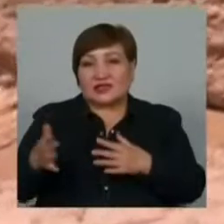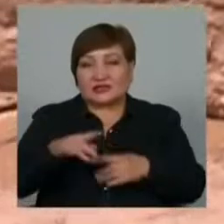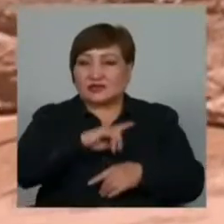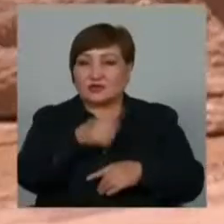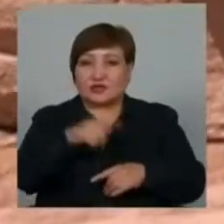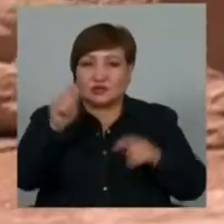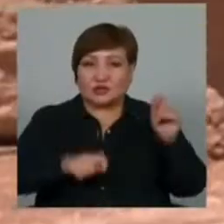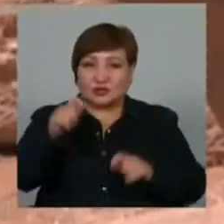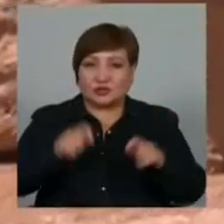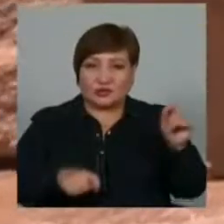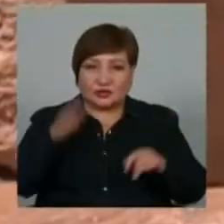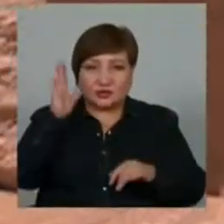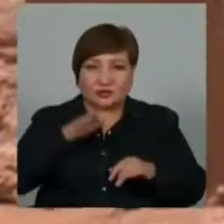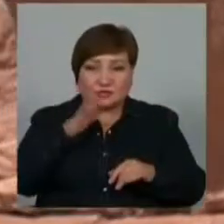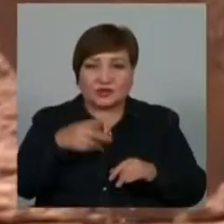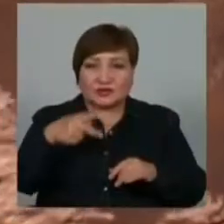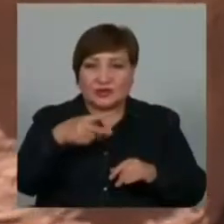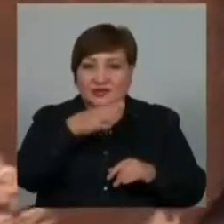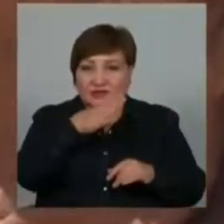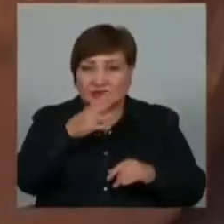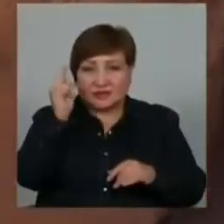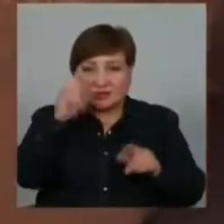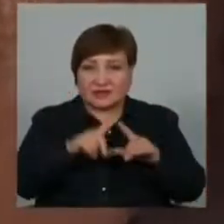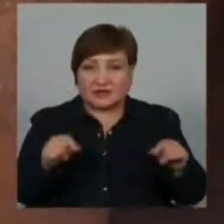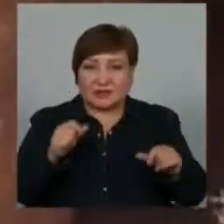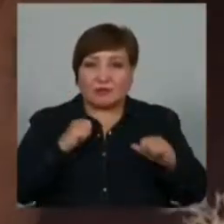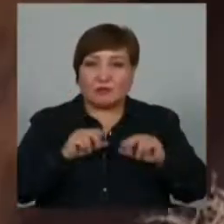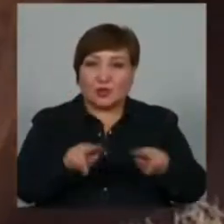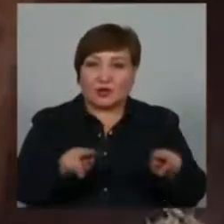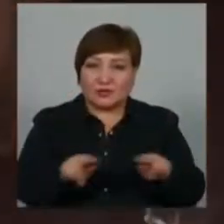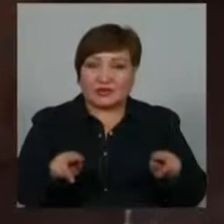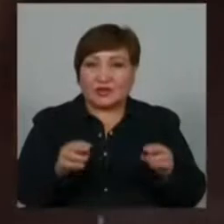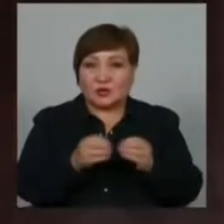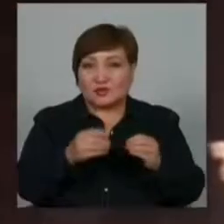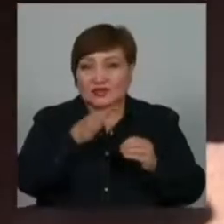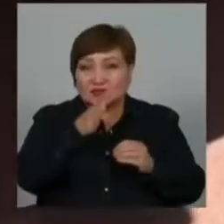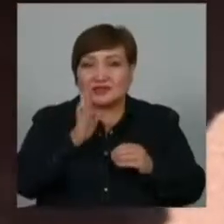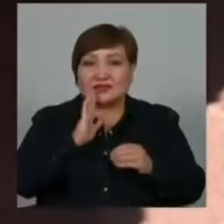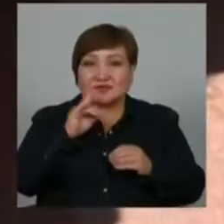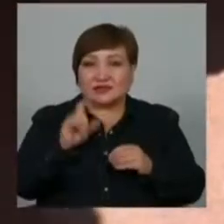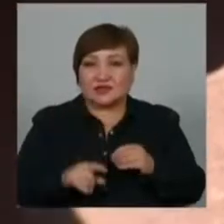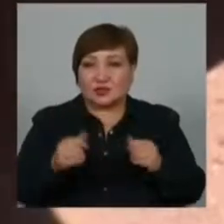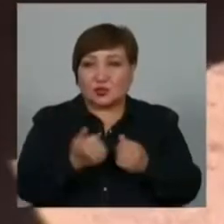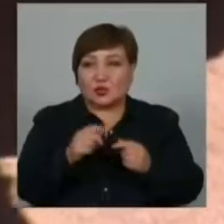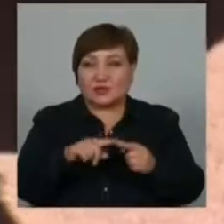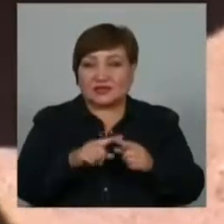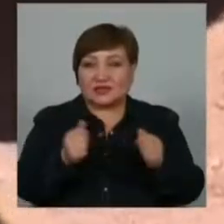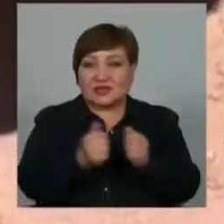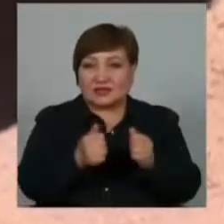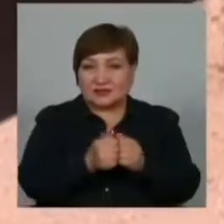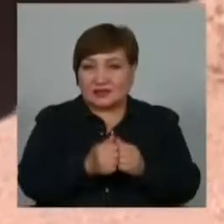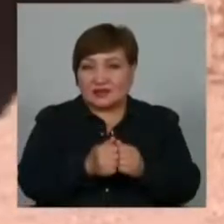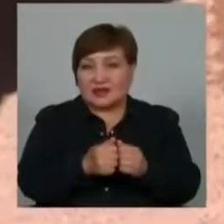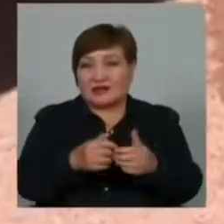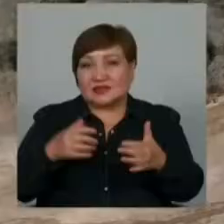суы 26 жасар мектеп мұғалімі мен 10 жасар мектеп оқушысын мына жартастың астына келіп тірепті. Кейіннен құтқару қызметі